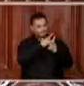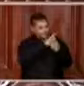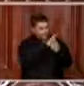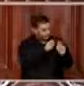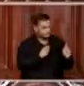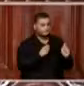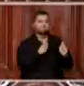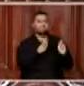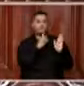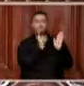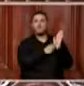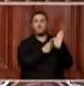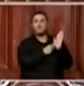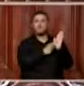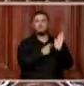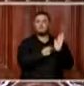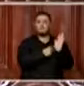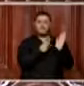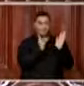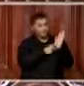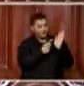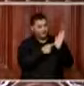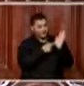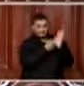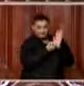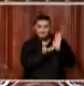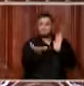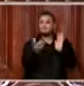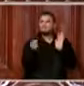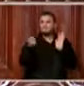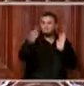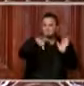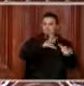يكون جامعاً للجميع،